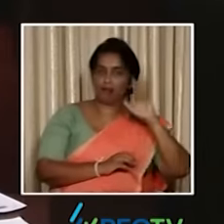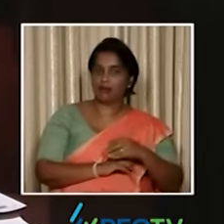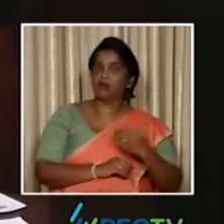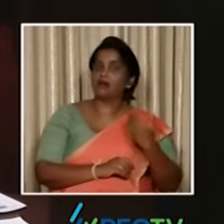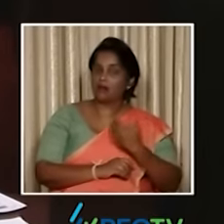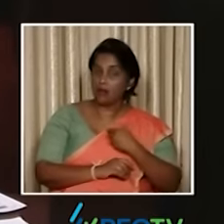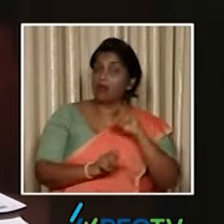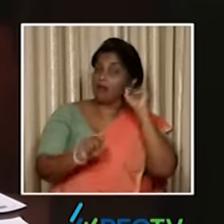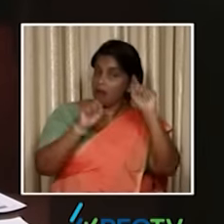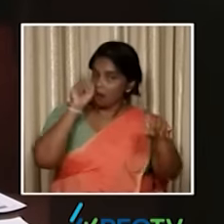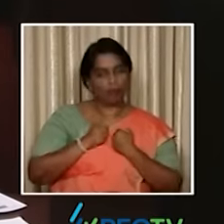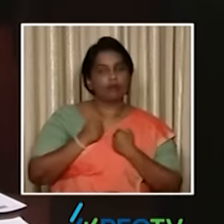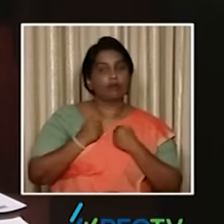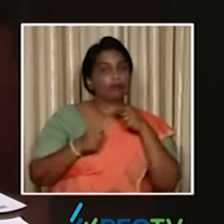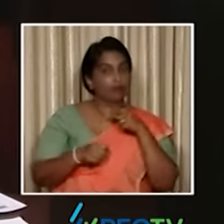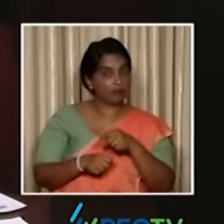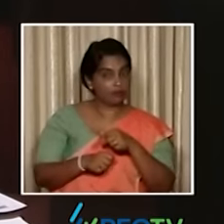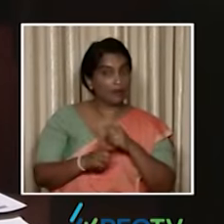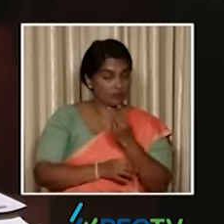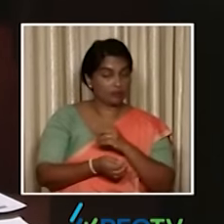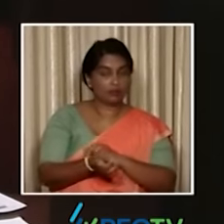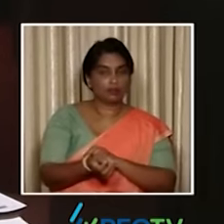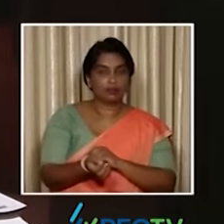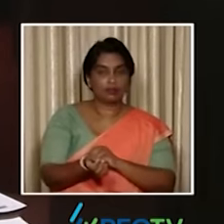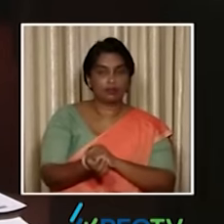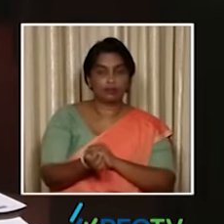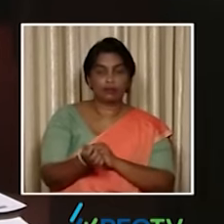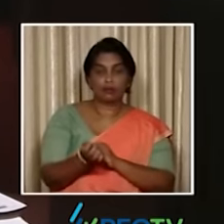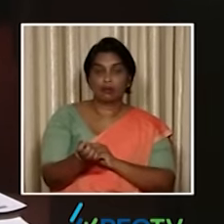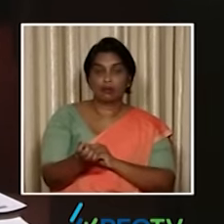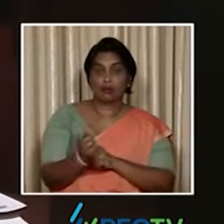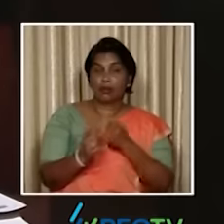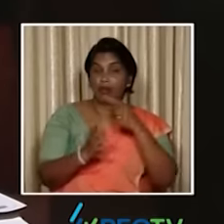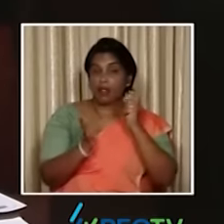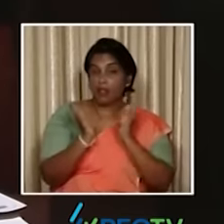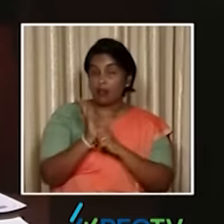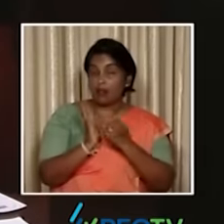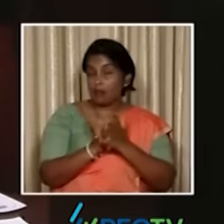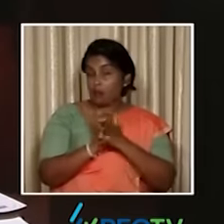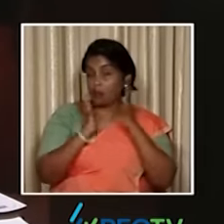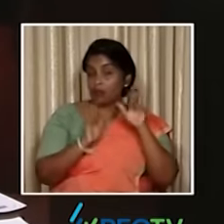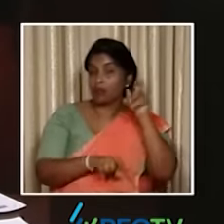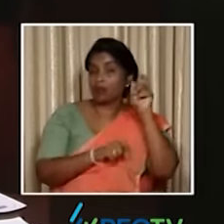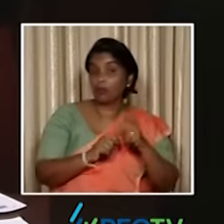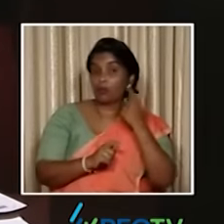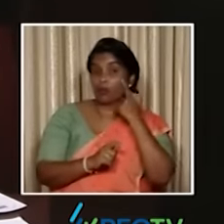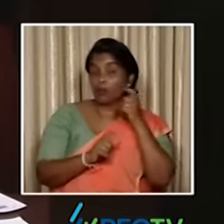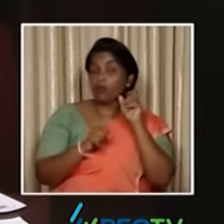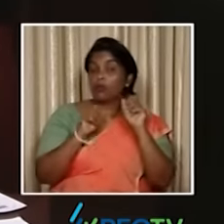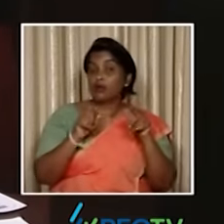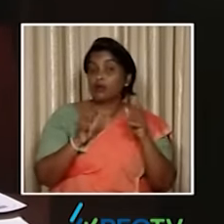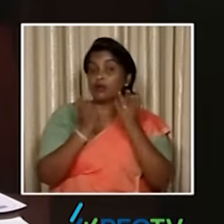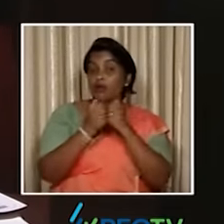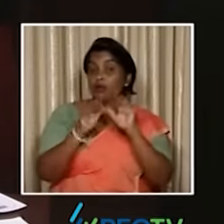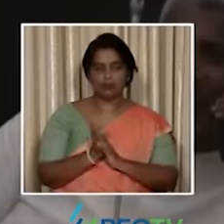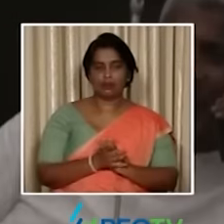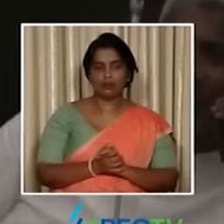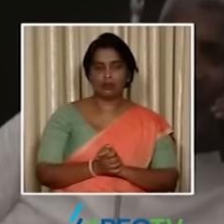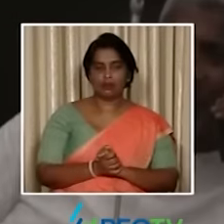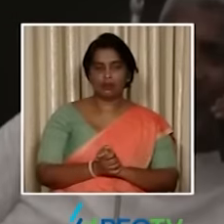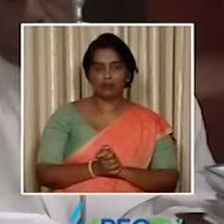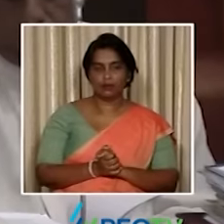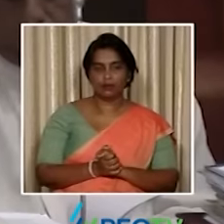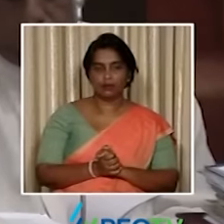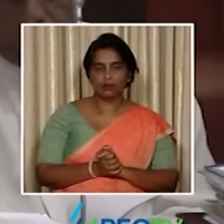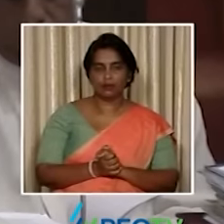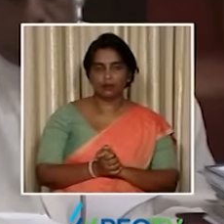අපිට නංගං සහිතව ඕන බැංකු දෙකෙන් විශාලතම ණයගත්ත තෝරු මෝරු තල්මසුන් දහ දෙනා ගානේ අපිට කියන්න. කවුරු